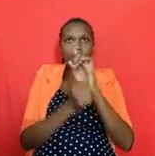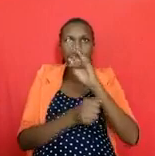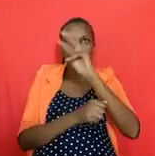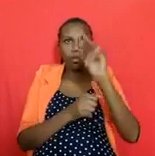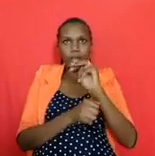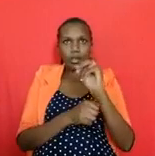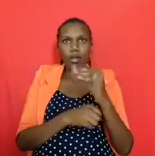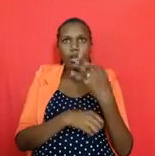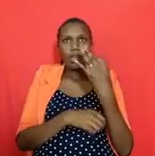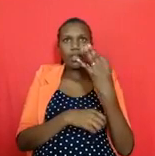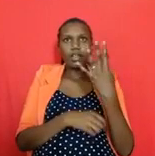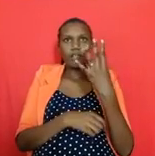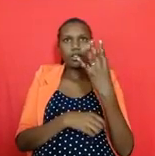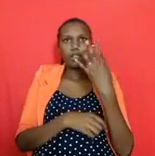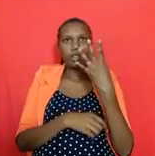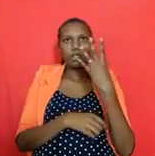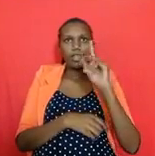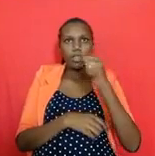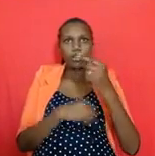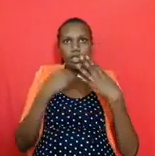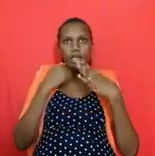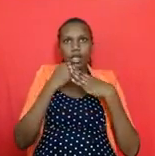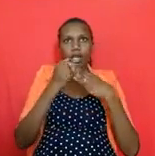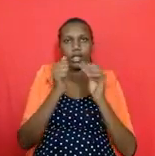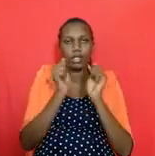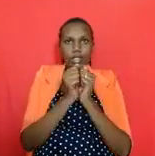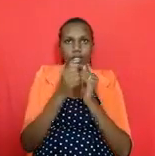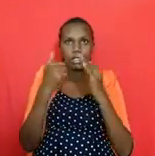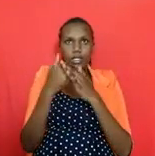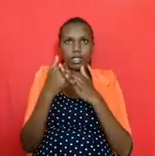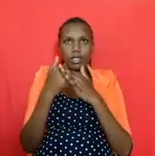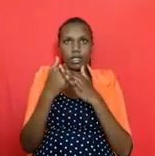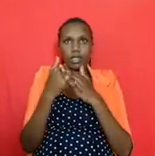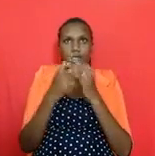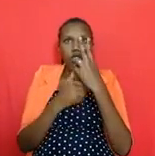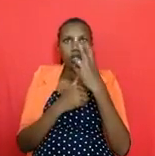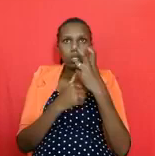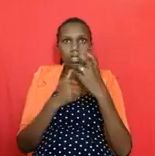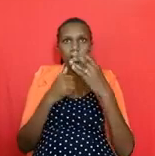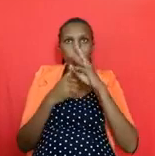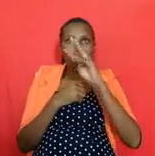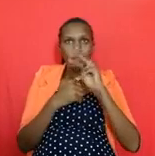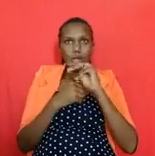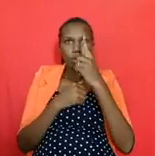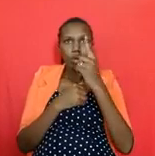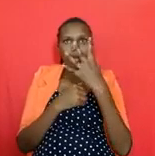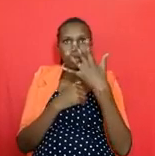na 1343 mwaka-inĩ ũcio ũngĩcere milioni 20 na